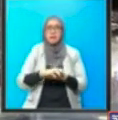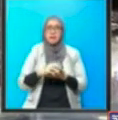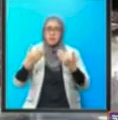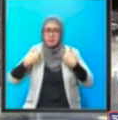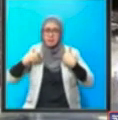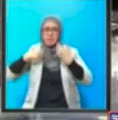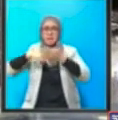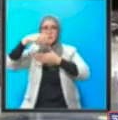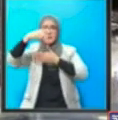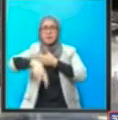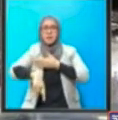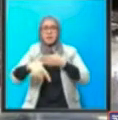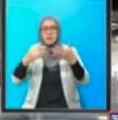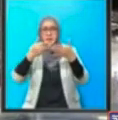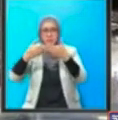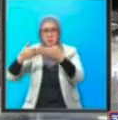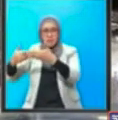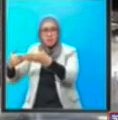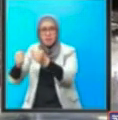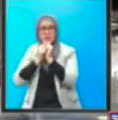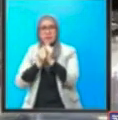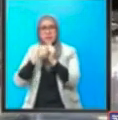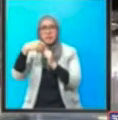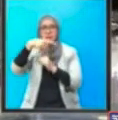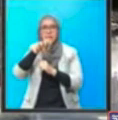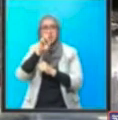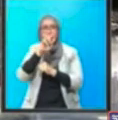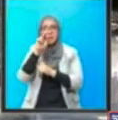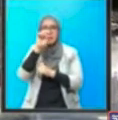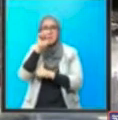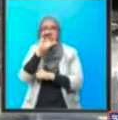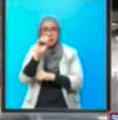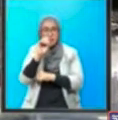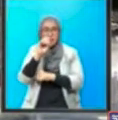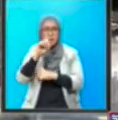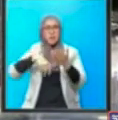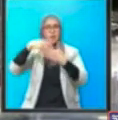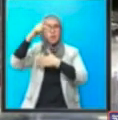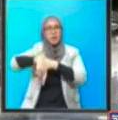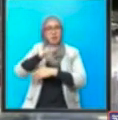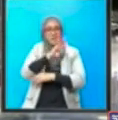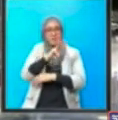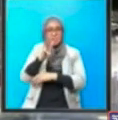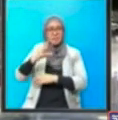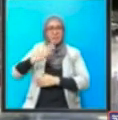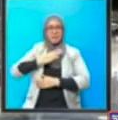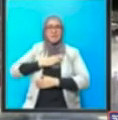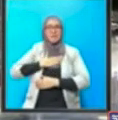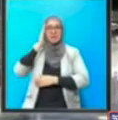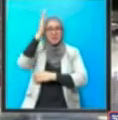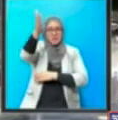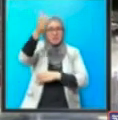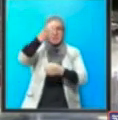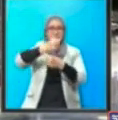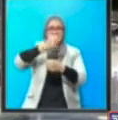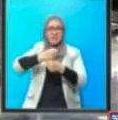niat pekerjaan dengan pakai so yaitu program Hotel mahfuza job dan the juga hari ini kita